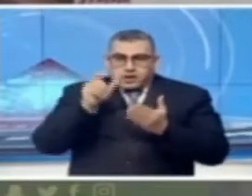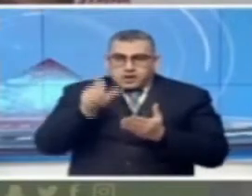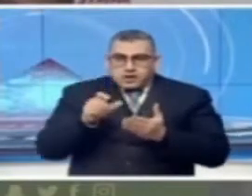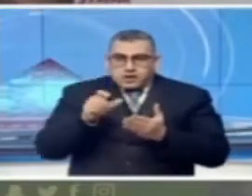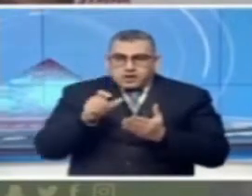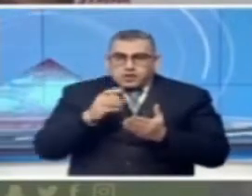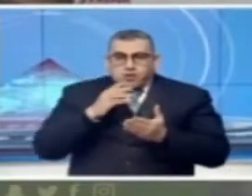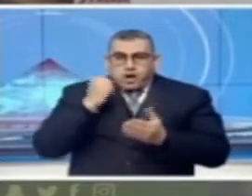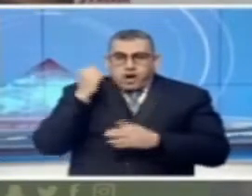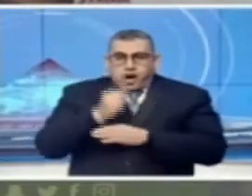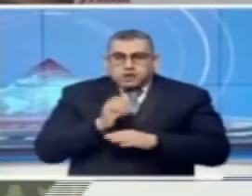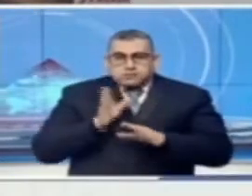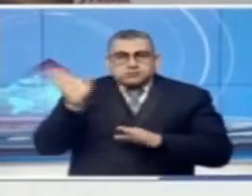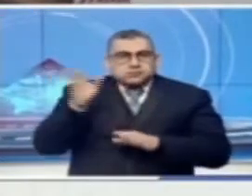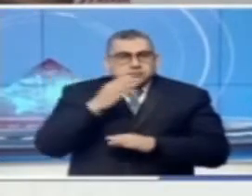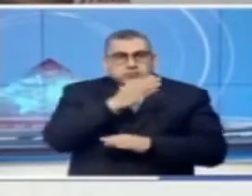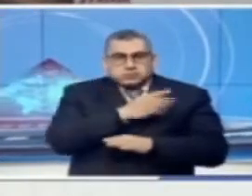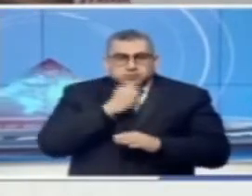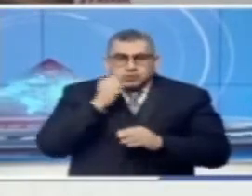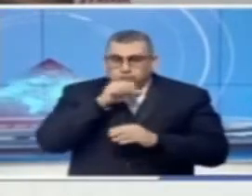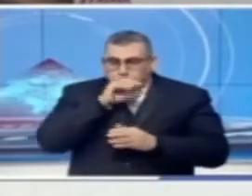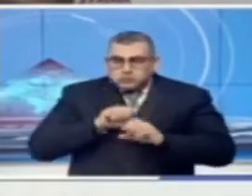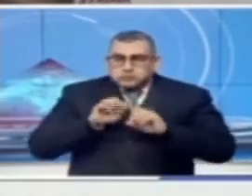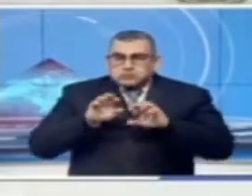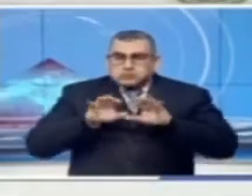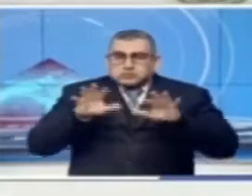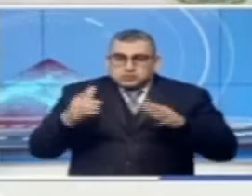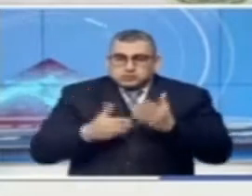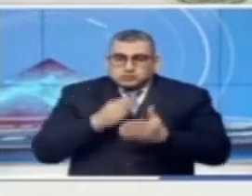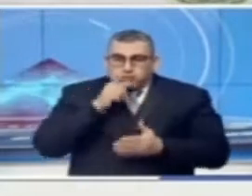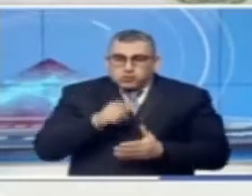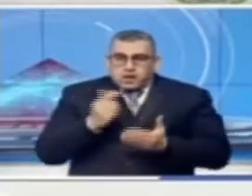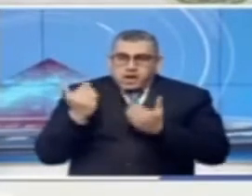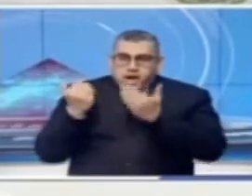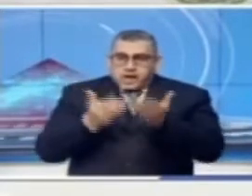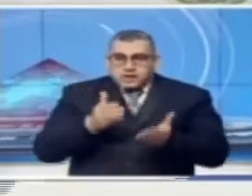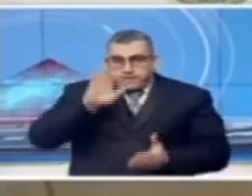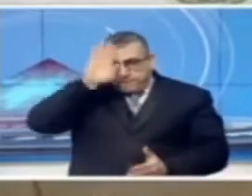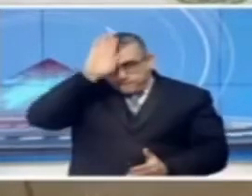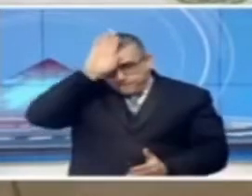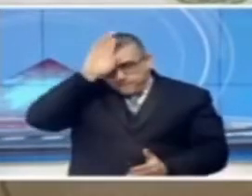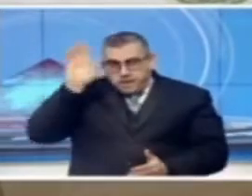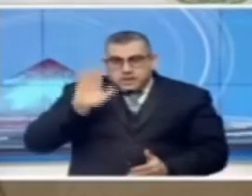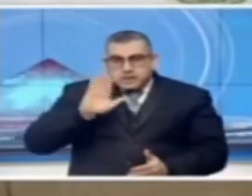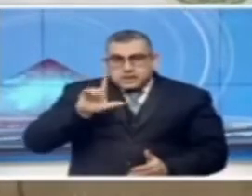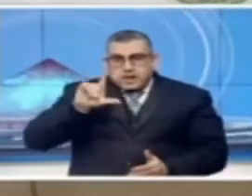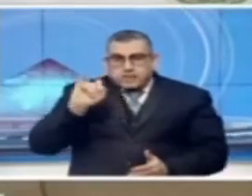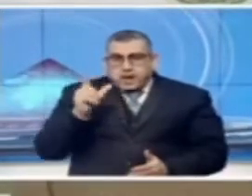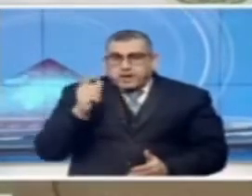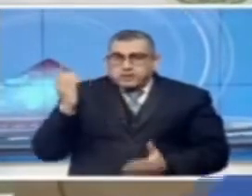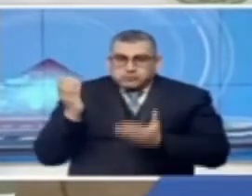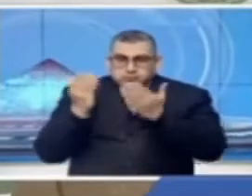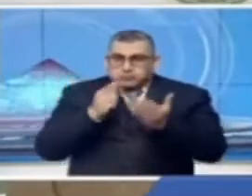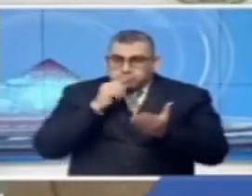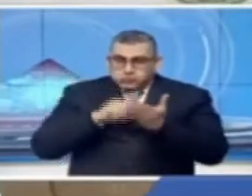يجوبون الأرض شرقا وغربا لننشر كتاب الله سبحانه وتعالى. هدية الملك سلمان وولي عهده دي حاجة إن دلت فإنما